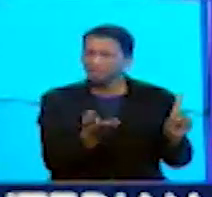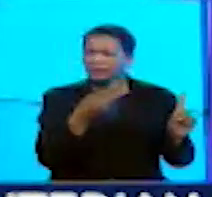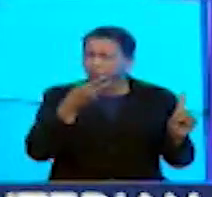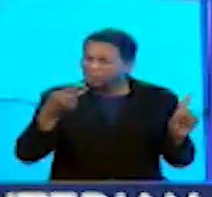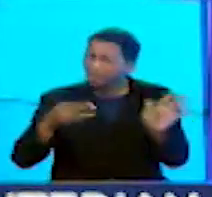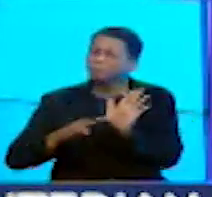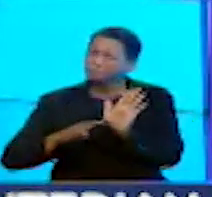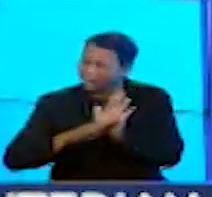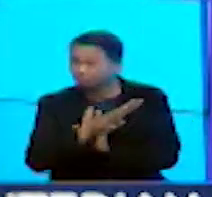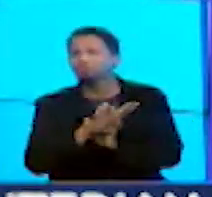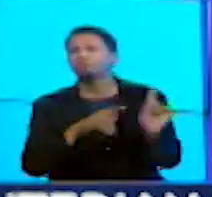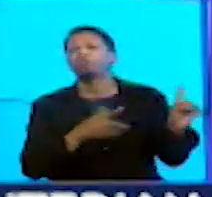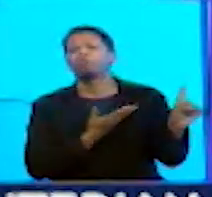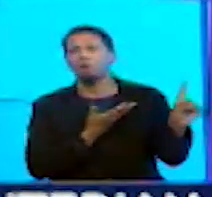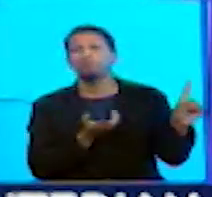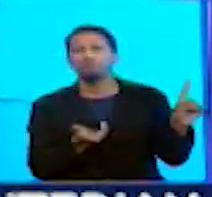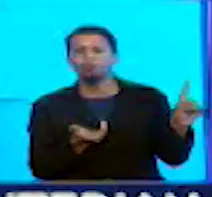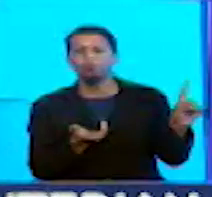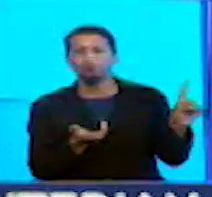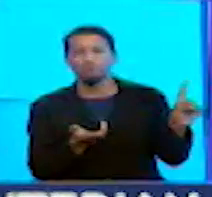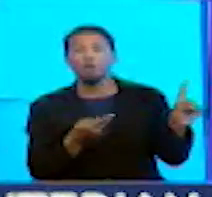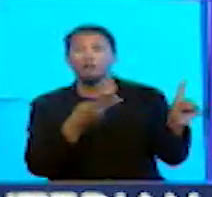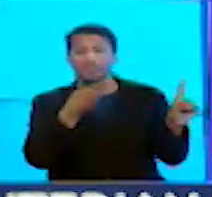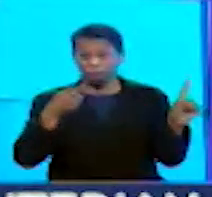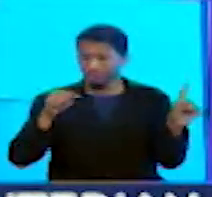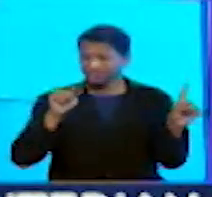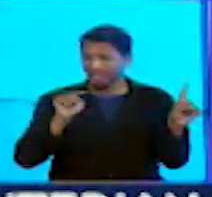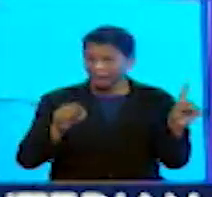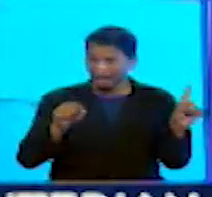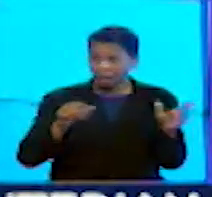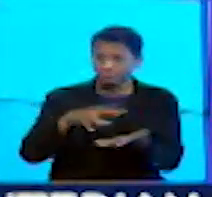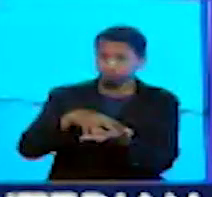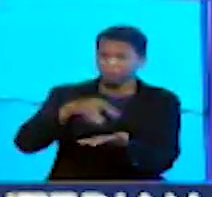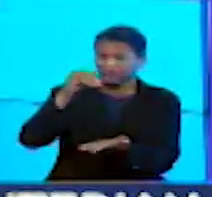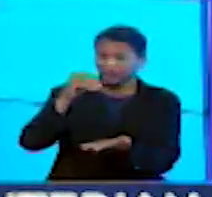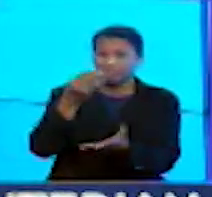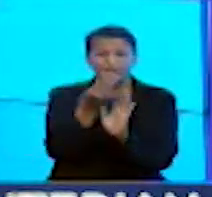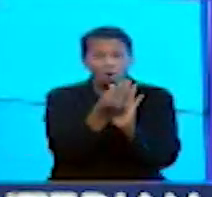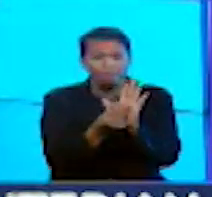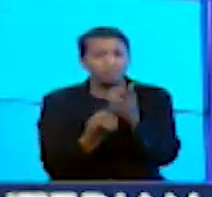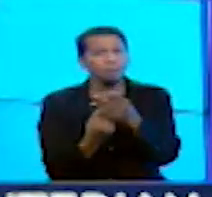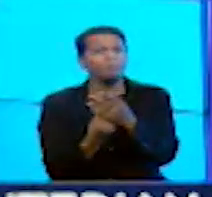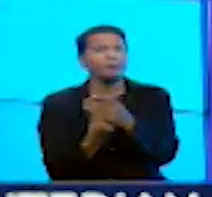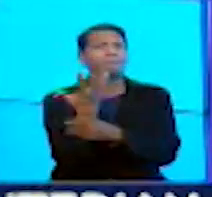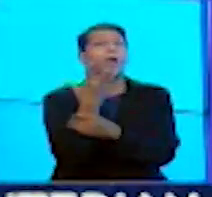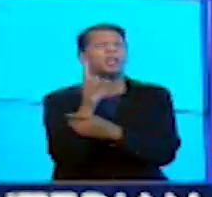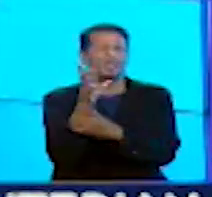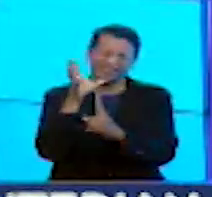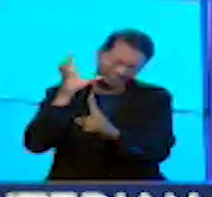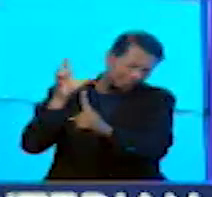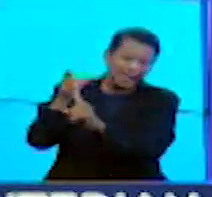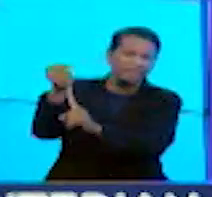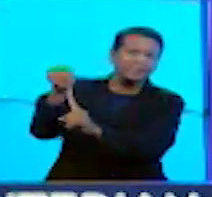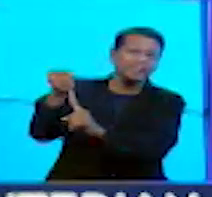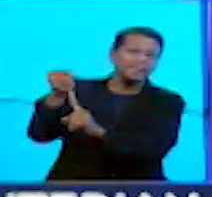Indonesia sentris sebagai upaya pemerataan di seluruh Indonesia, dan target mencapai pertumbuhan ekonomi 5% itu